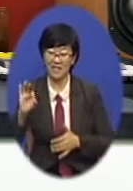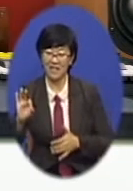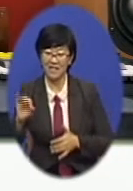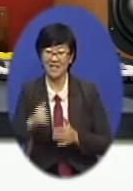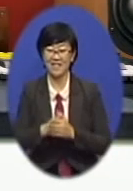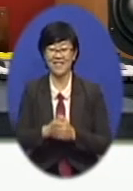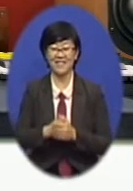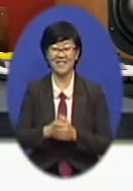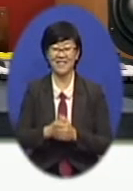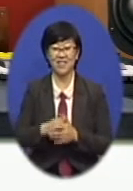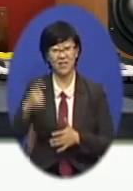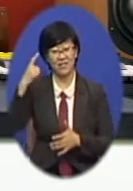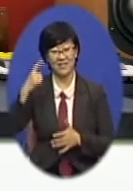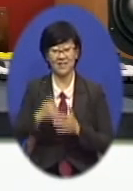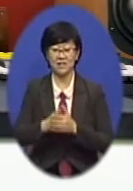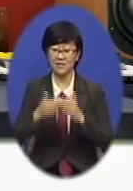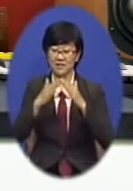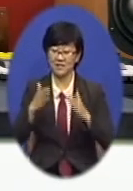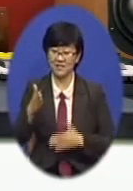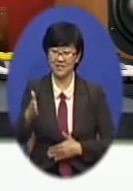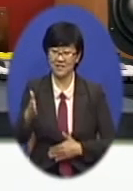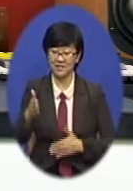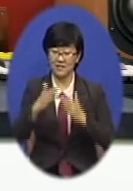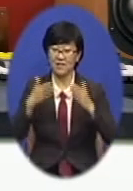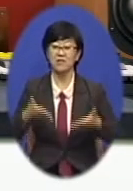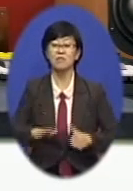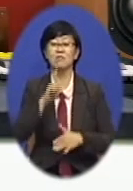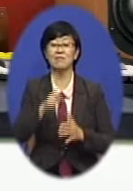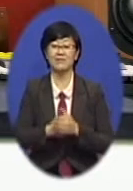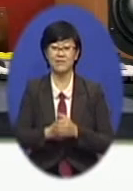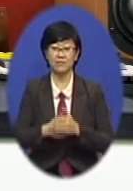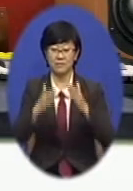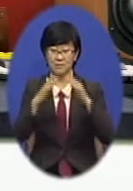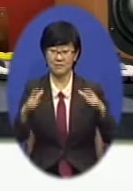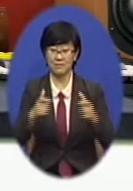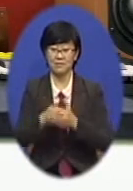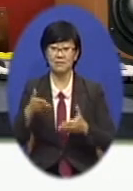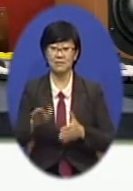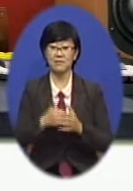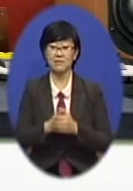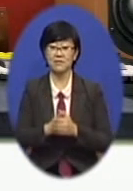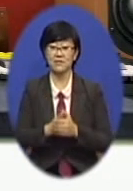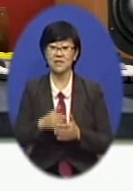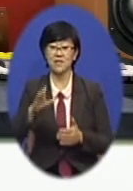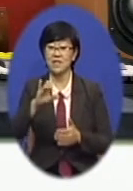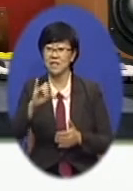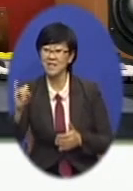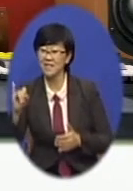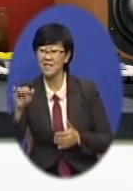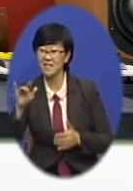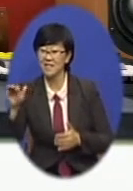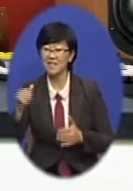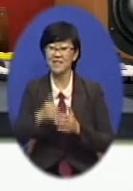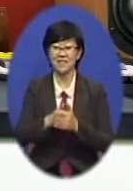이가 왜 들어가나요? 그거 이제 전라도 분 같아요, 그죠? 예예예. 예, 예. 아니 전라도 분이라도 그렇게 이를